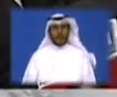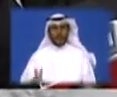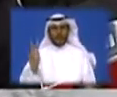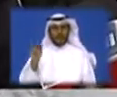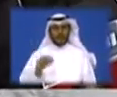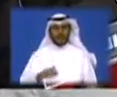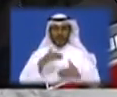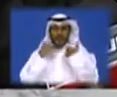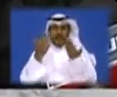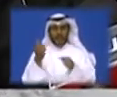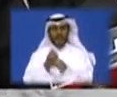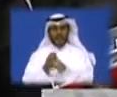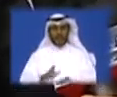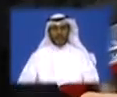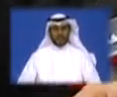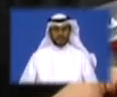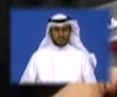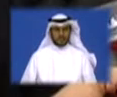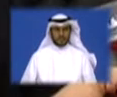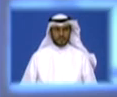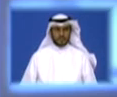كل الخير لصالح البلدين. شكرا دكتور الرئيس.